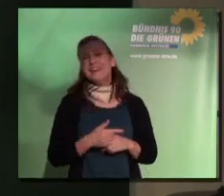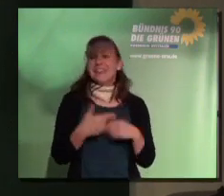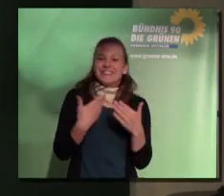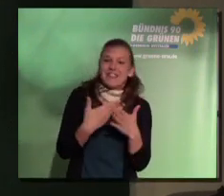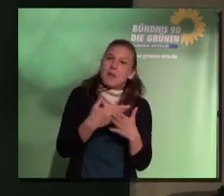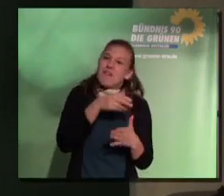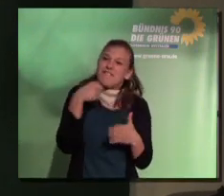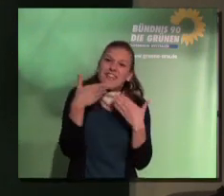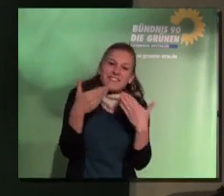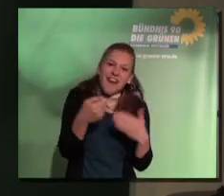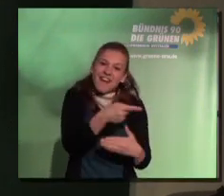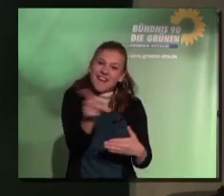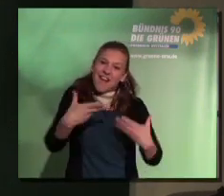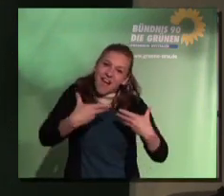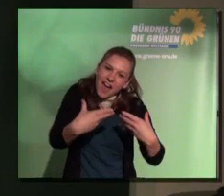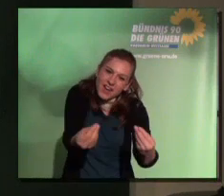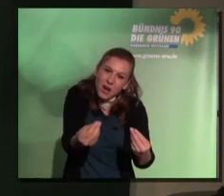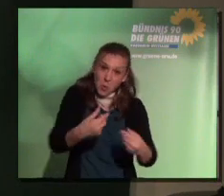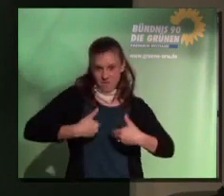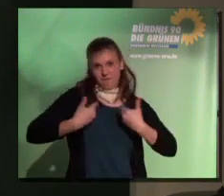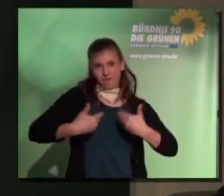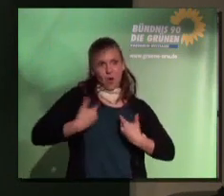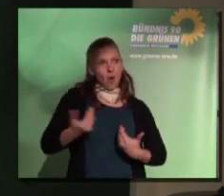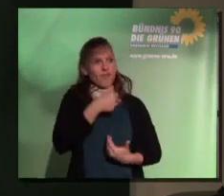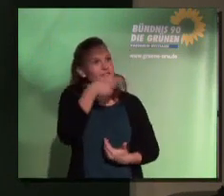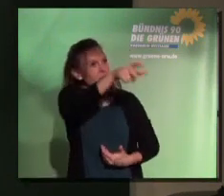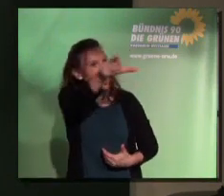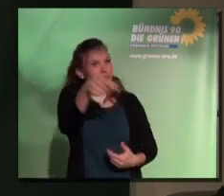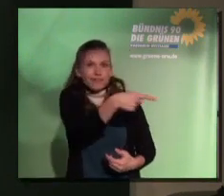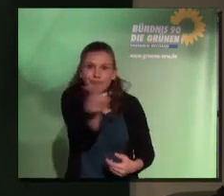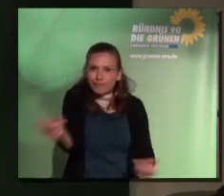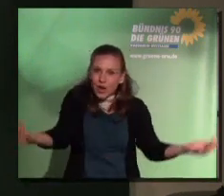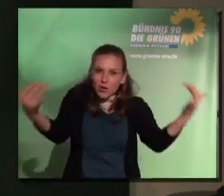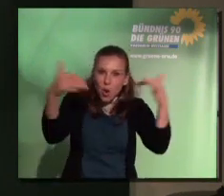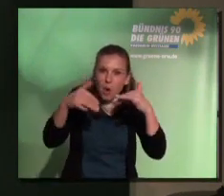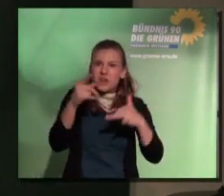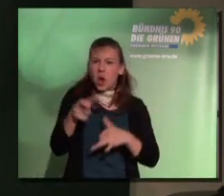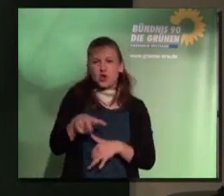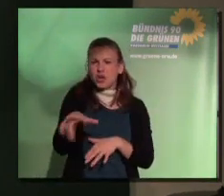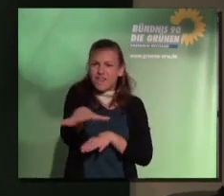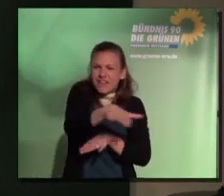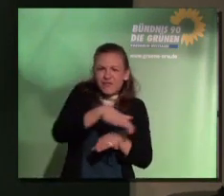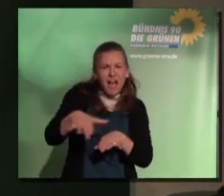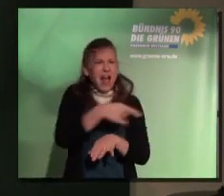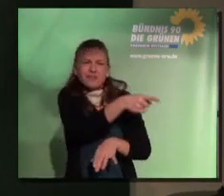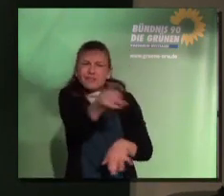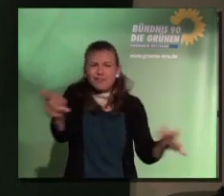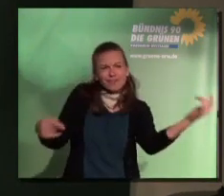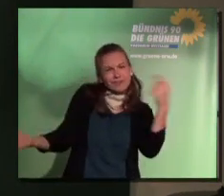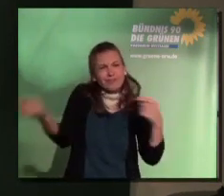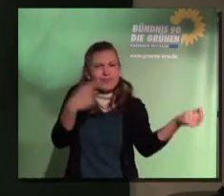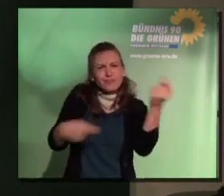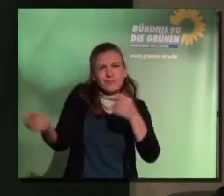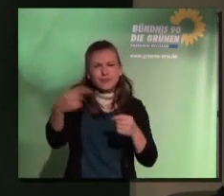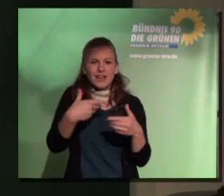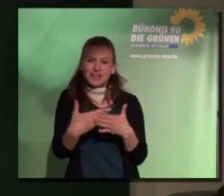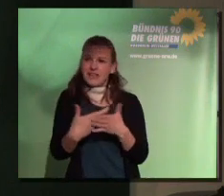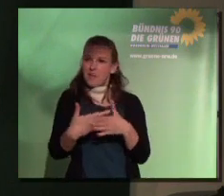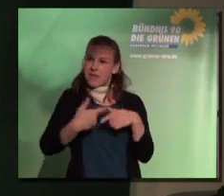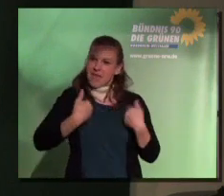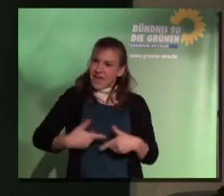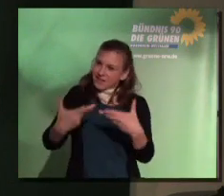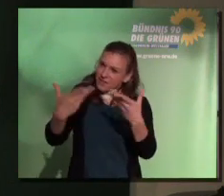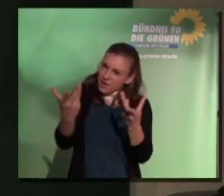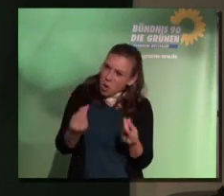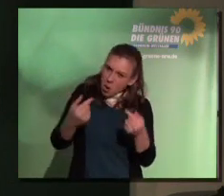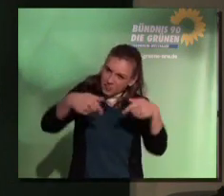die Einladung. Und ich freue mich auch, dass ganz, ganz viele von euch gekommen sind aus ganz Nordrhein-Westfalen. Also herzlich willkommen hier bei